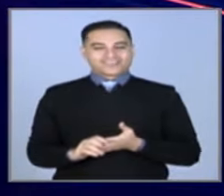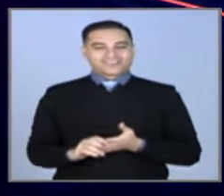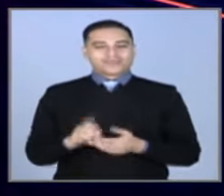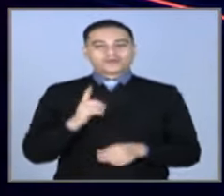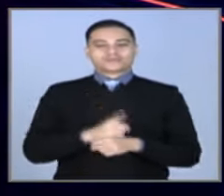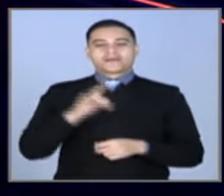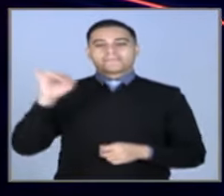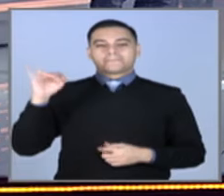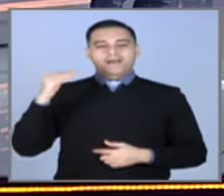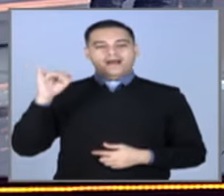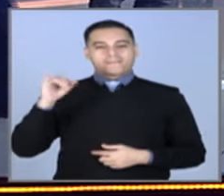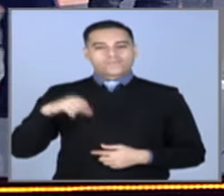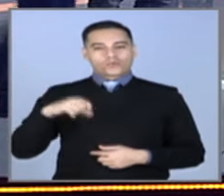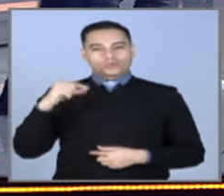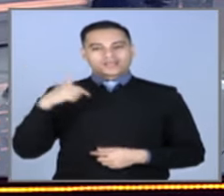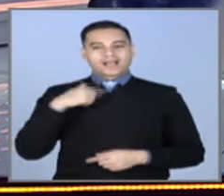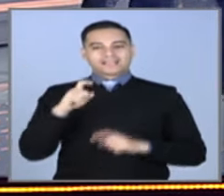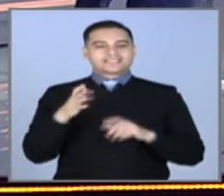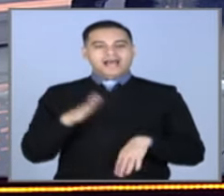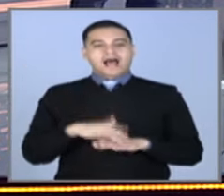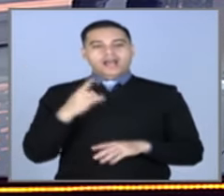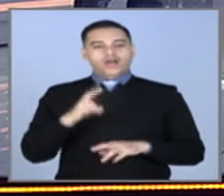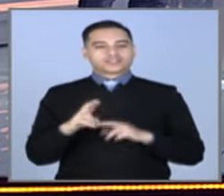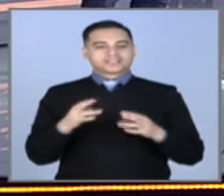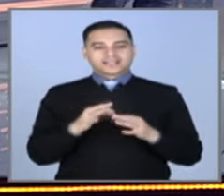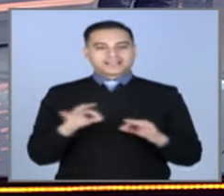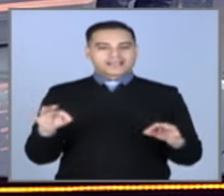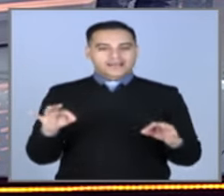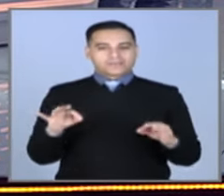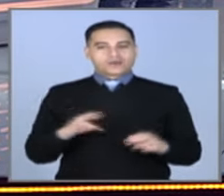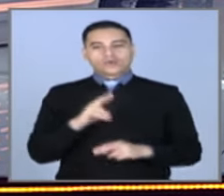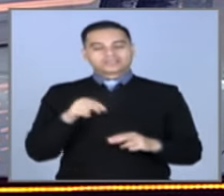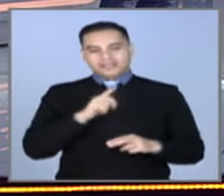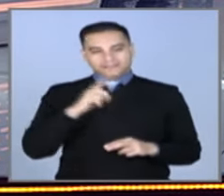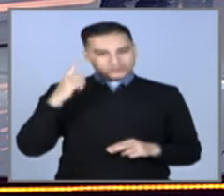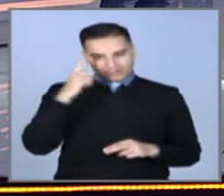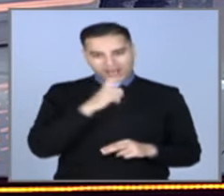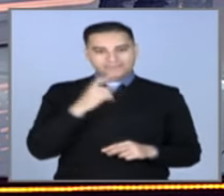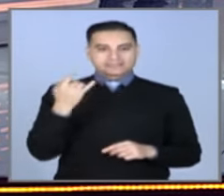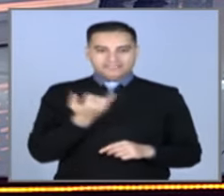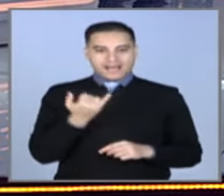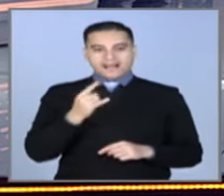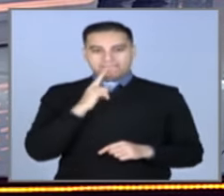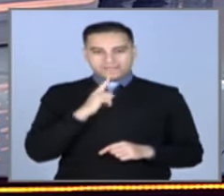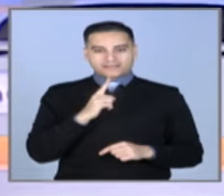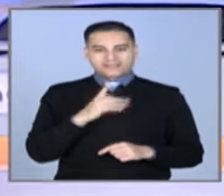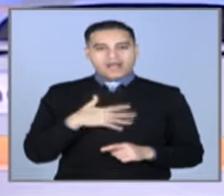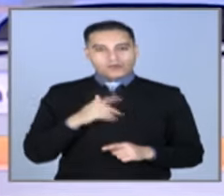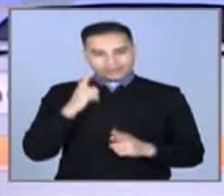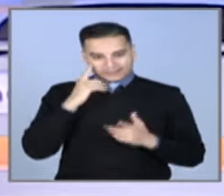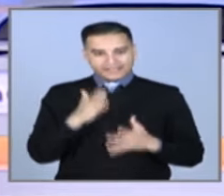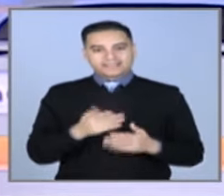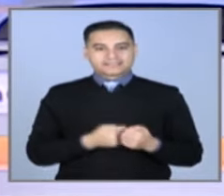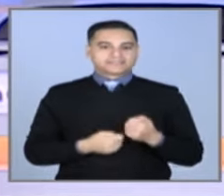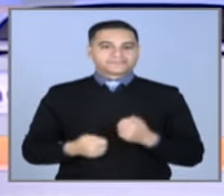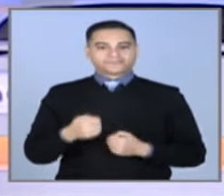أستاذ محمود، أنا سألت العشر أسئلة كاملين. الأسئلة مش صعبة، الأسئلة سهلة، ولكن عايزة شوية